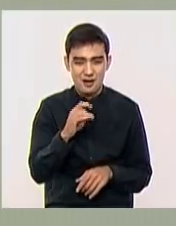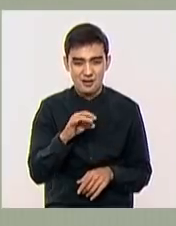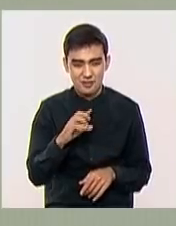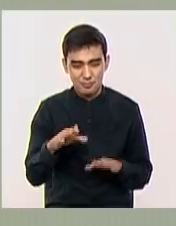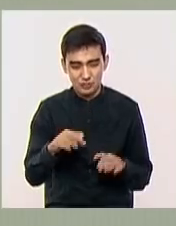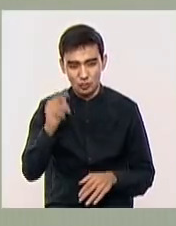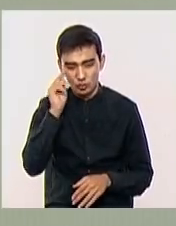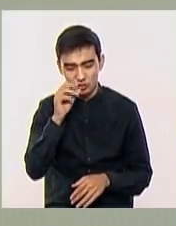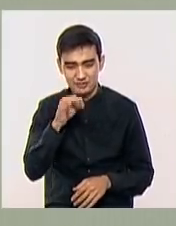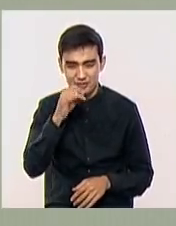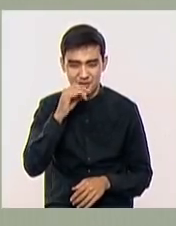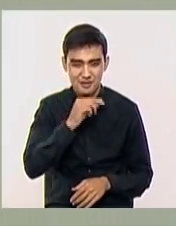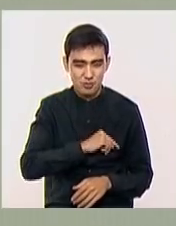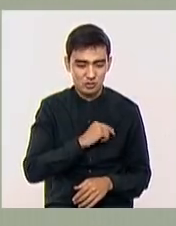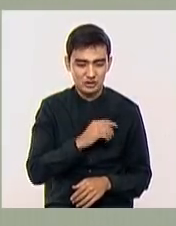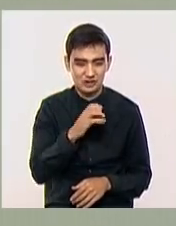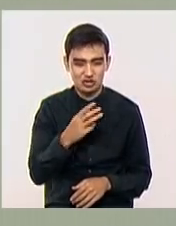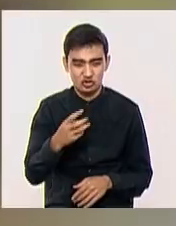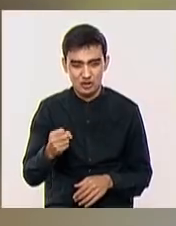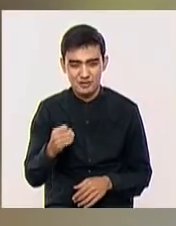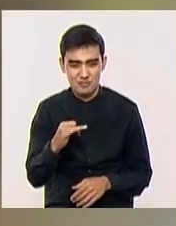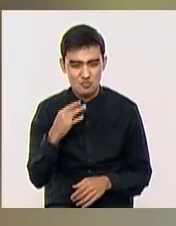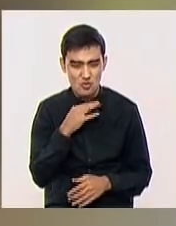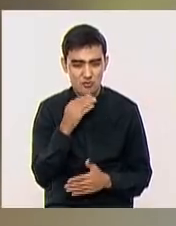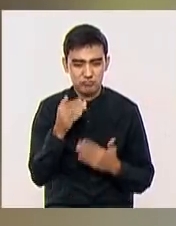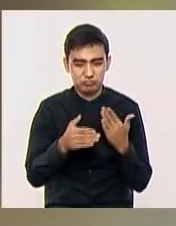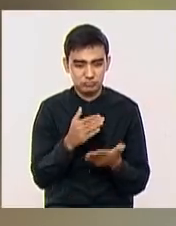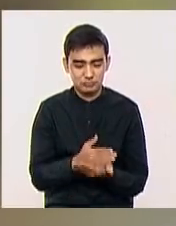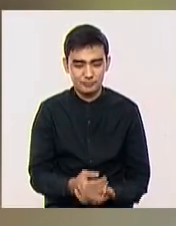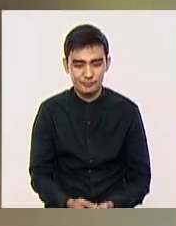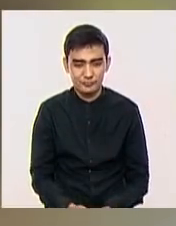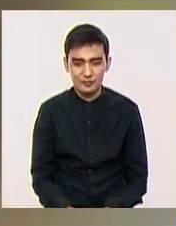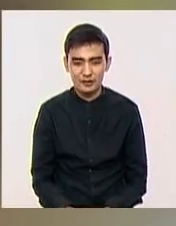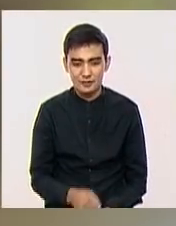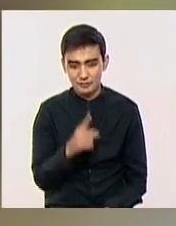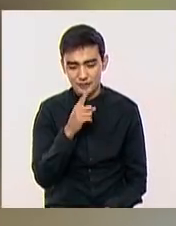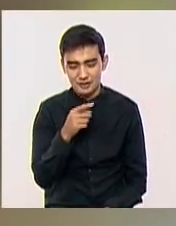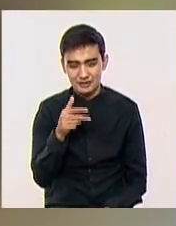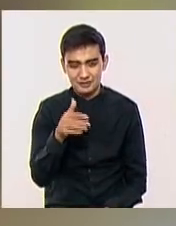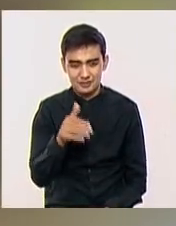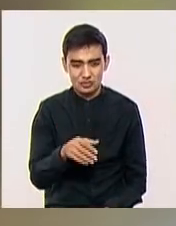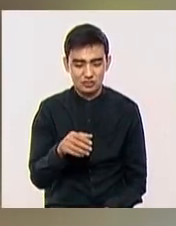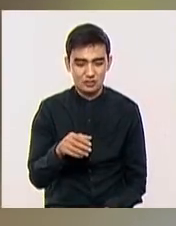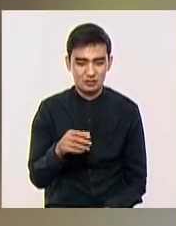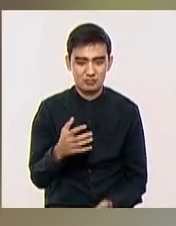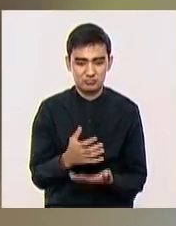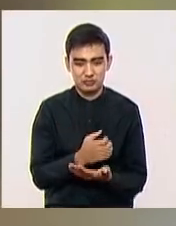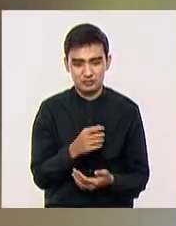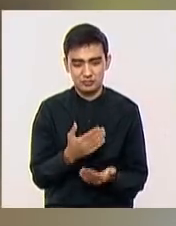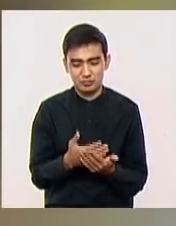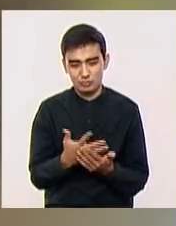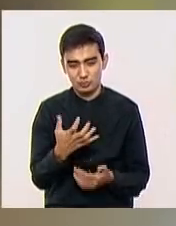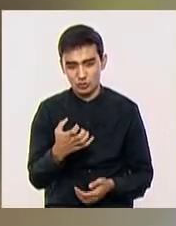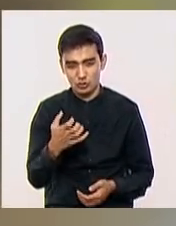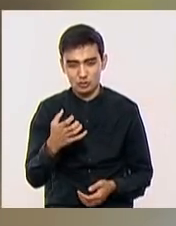также учиться и работать в США. И желающих очень много. Если 3000 зарабатывают, то где-то 500-1000 долларов как-то